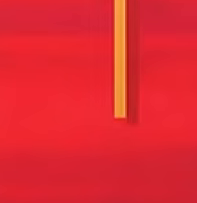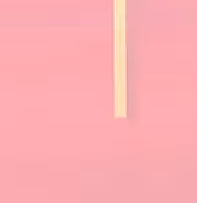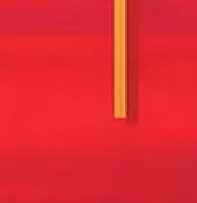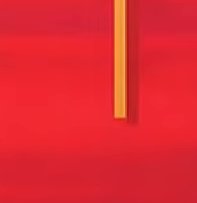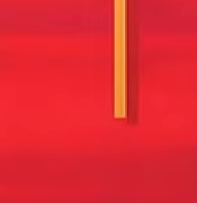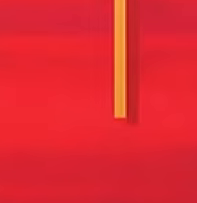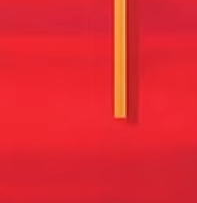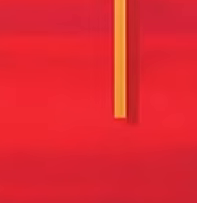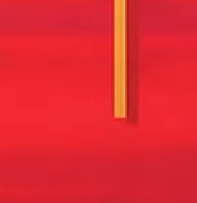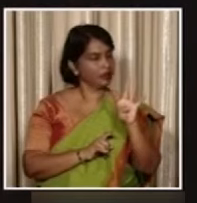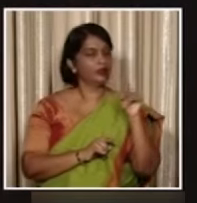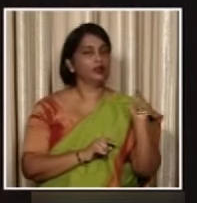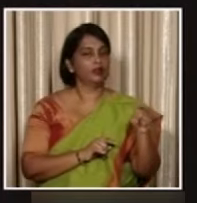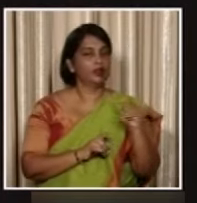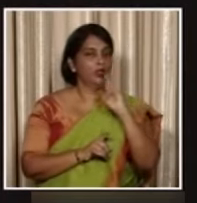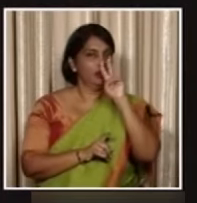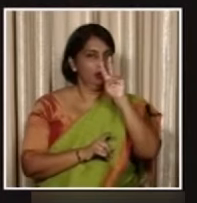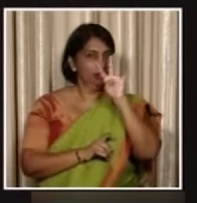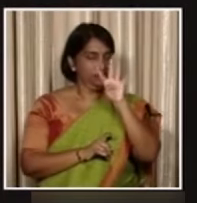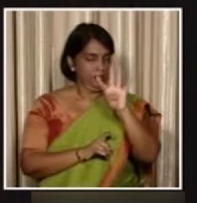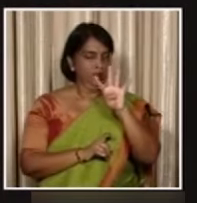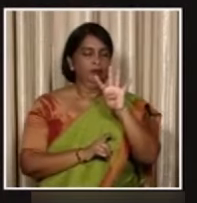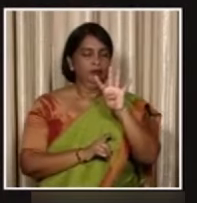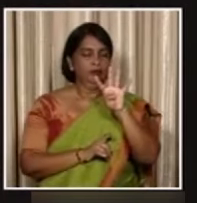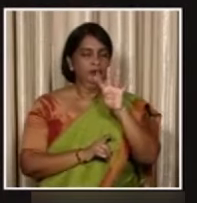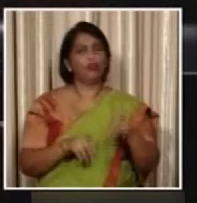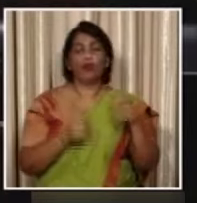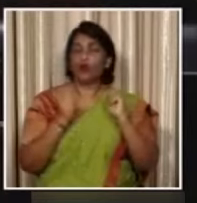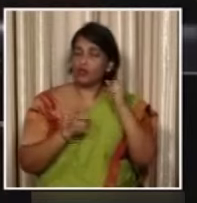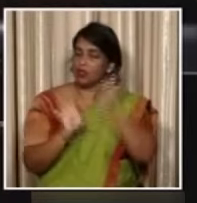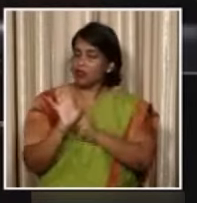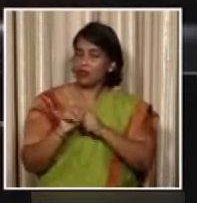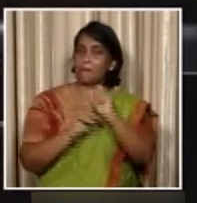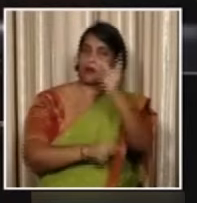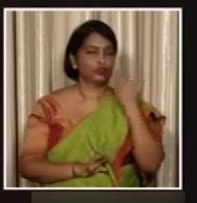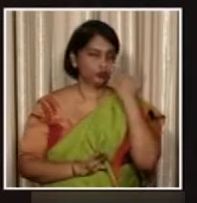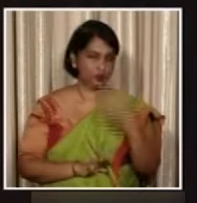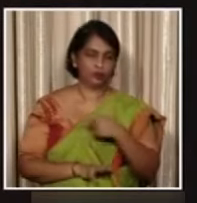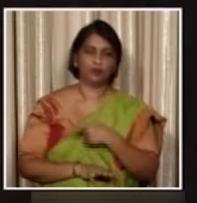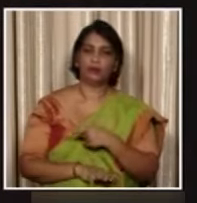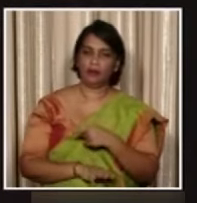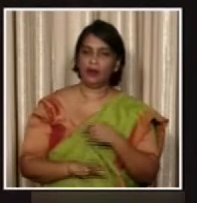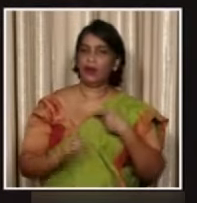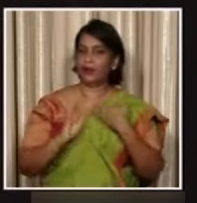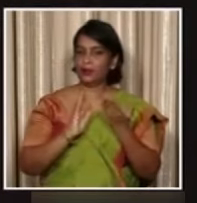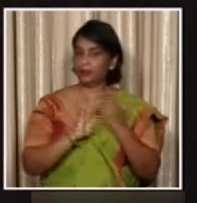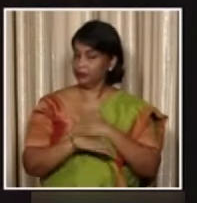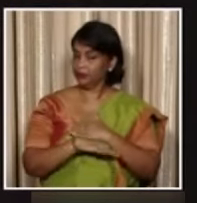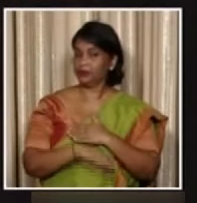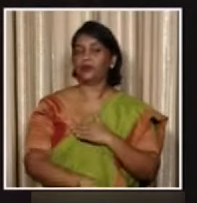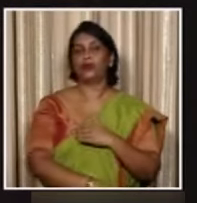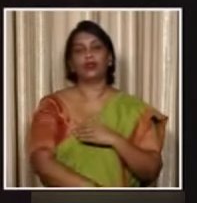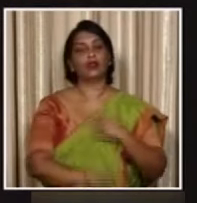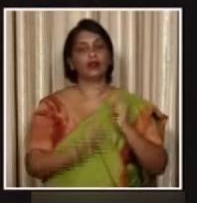පහක වැඩක් නැහැ. එම ප්‍රකාශය සම්බන්ධයෙන් අද පාර්ලිමේන්තුවේදී මෙලෙස අදහස් පළ වුණා. හිටපු